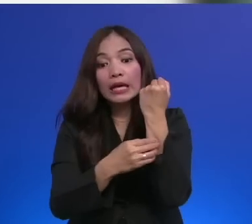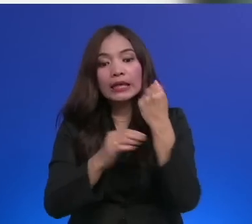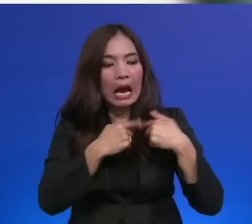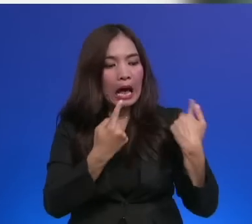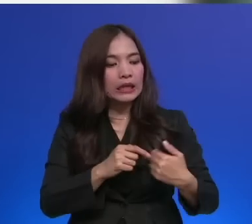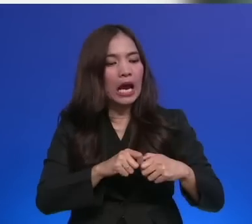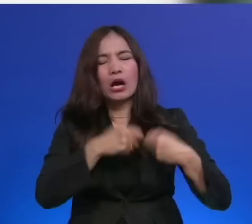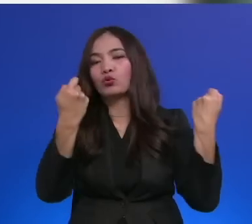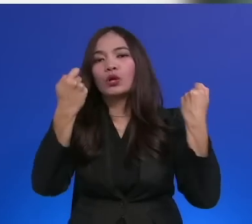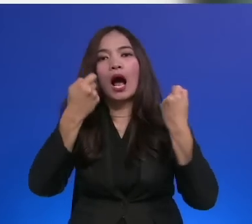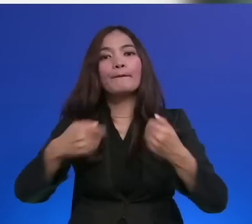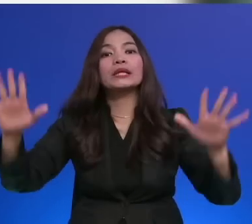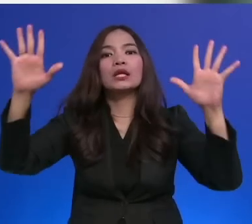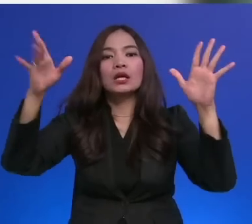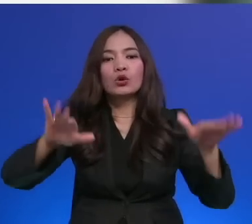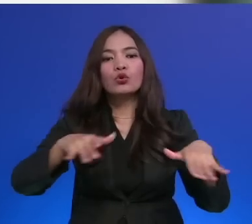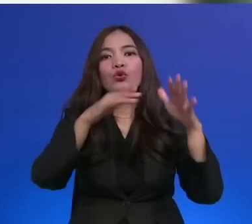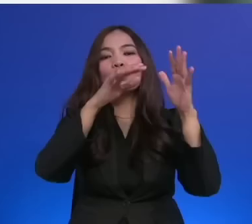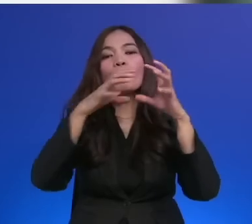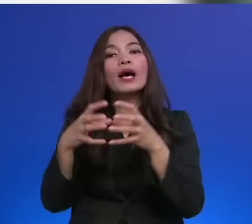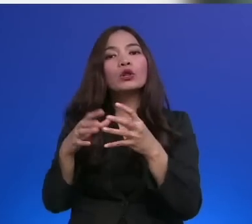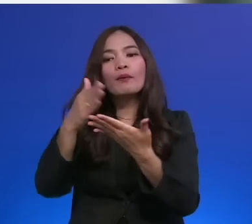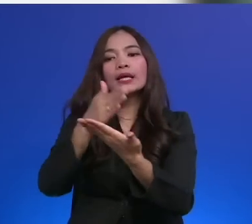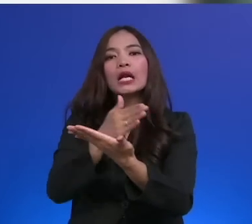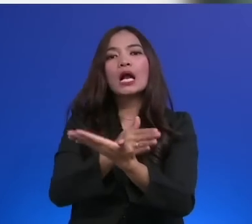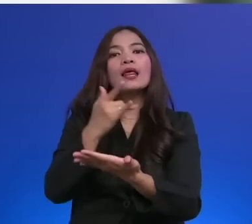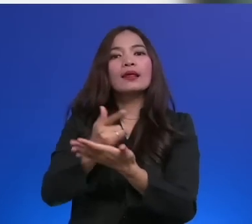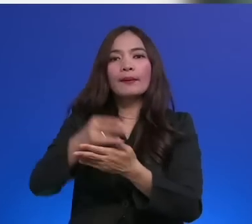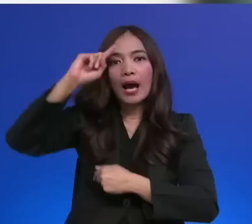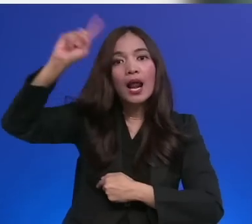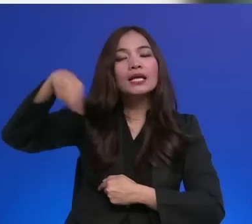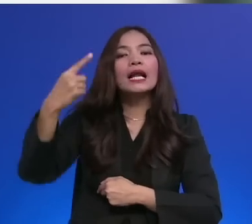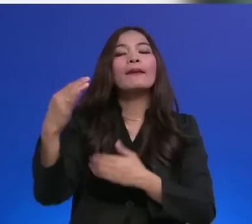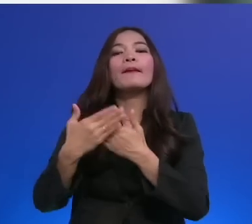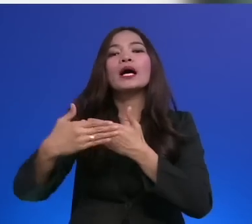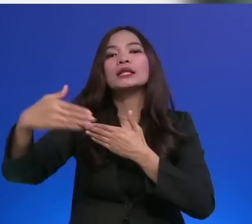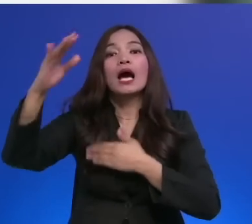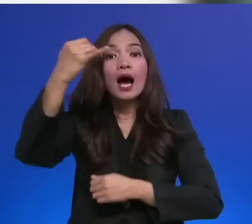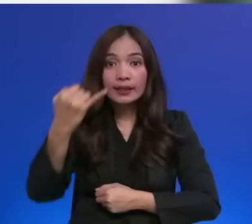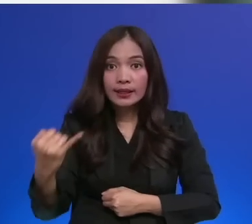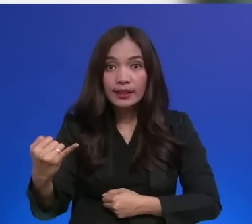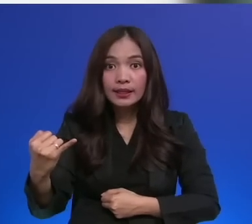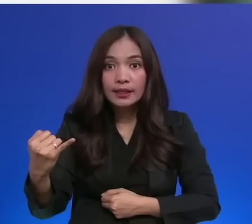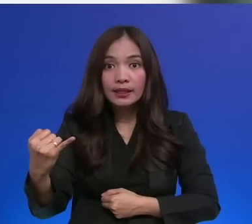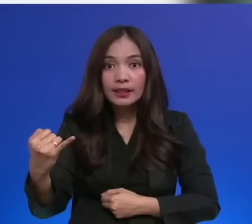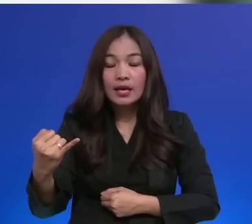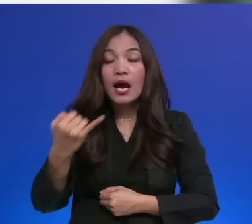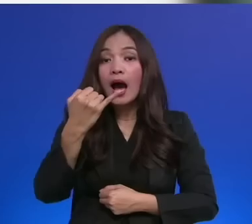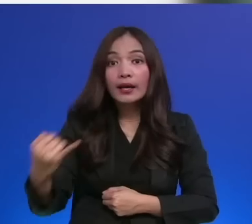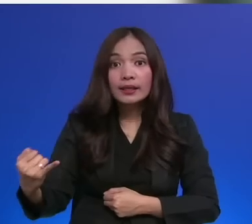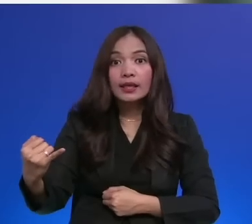hatiku habis lenyap, gunung batuku dan bagianku tetaplah Allah selama-lamanya. Akhirnya dari